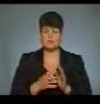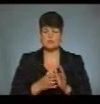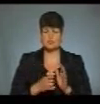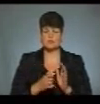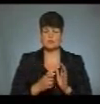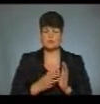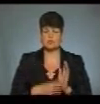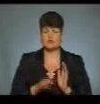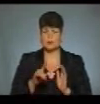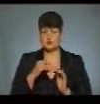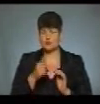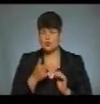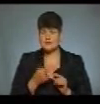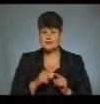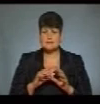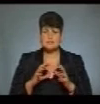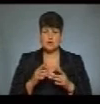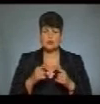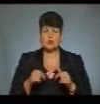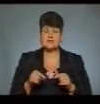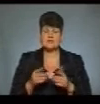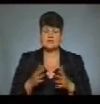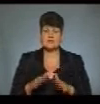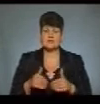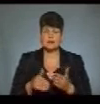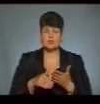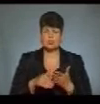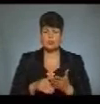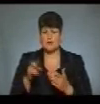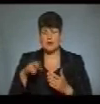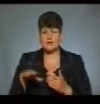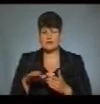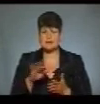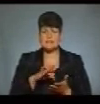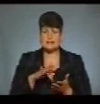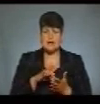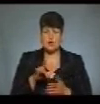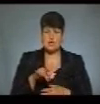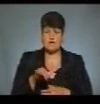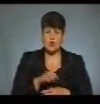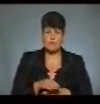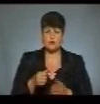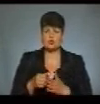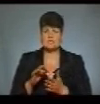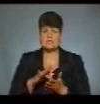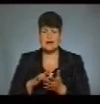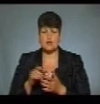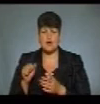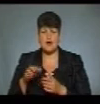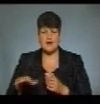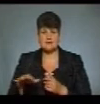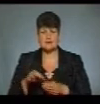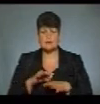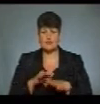1991 році. Це міжнародна організація, яка надає допомогу країнам від Центральної Європи до Центральної Азії для